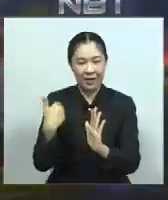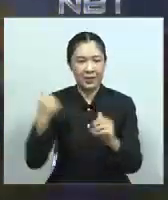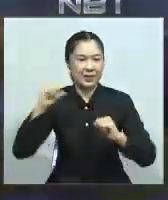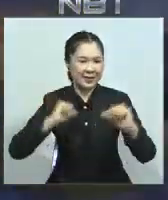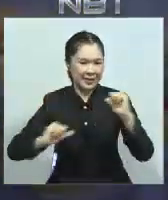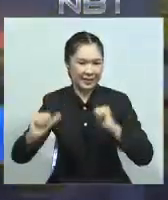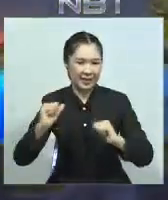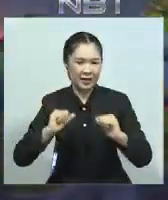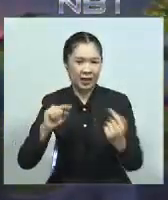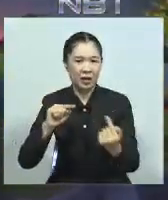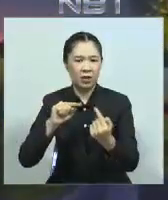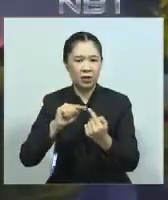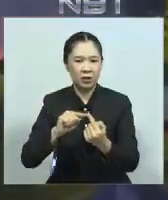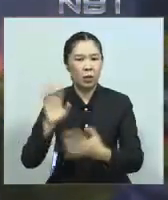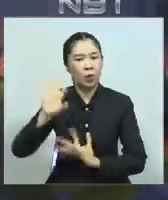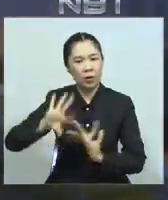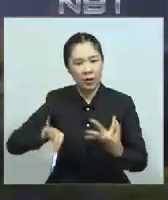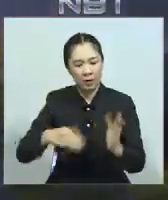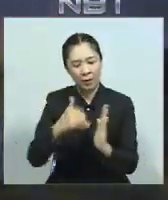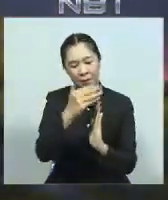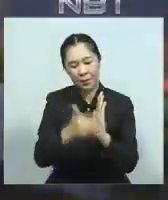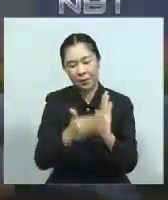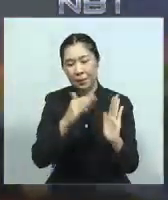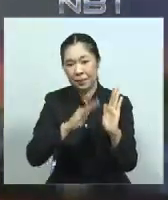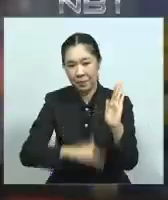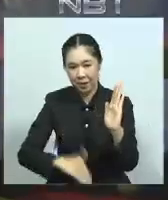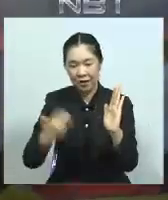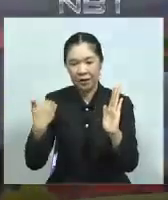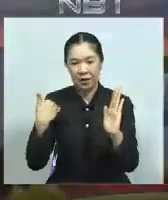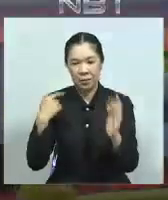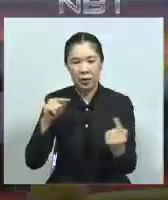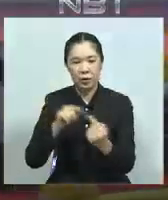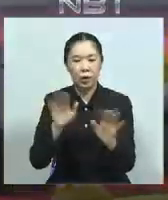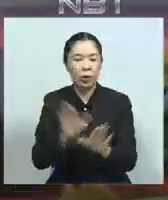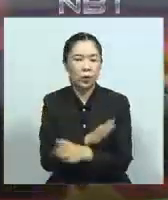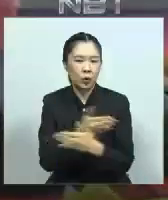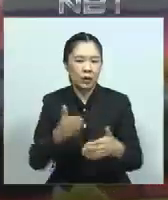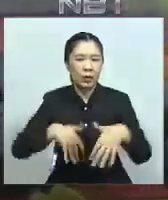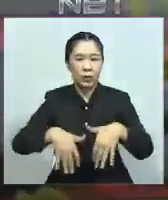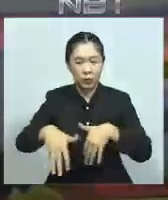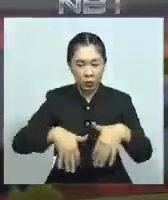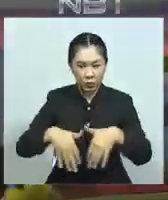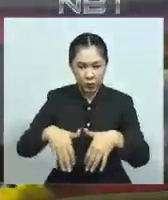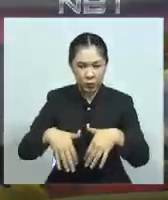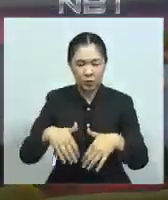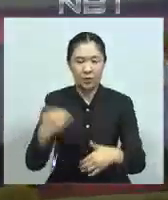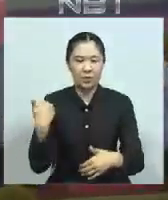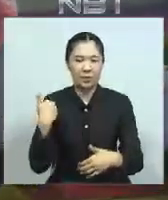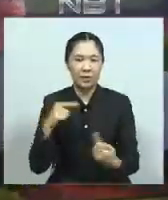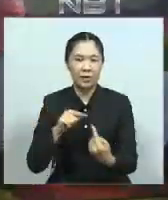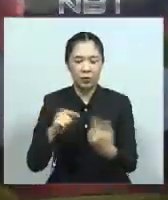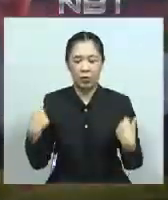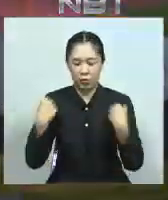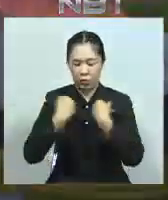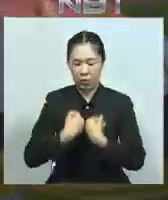เฉลิมพระเกียรติการแสดงระบำ4ภาคการบรรเลงวงดุริยางค์สากลและดนตรีพื้นเมืองรวมถึงการแสดงแบบชุดผ้า